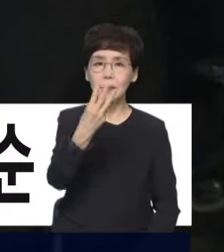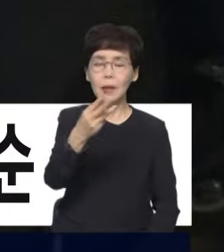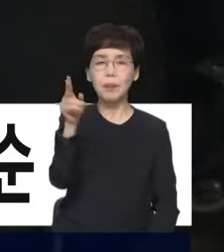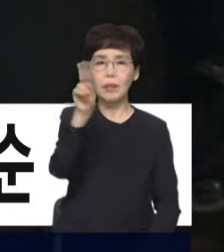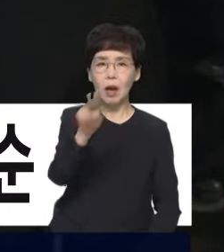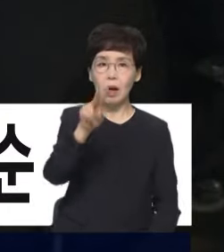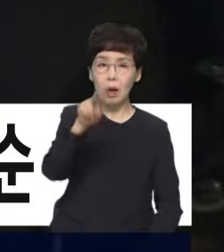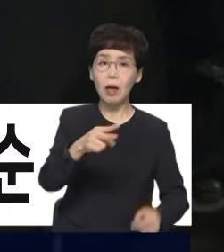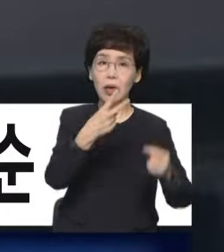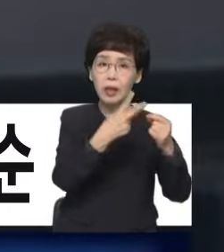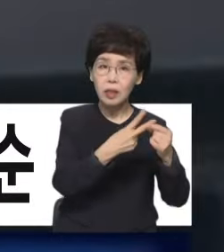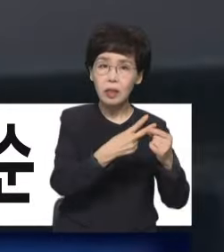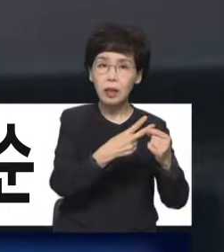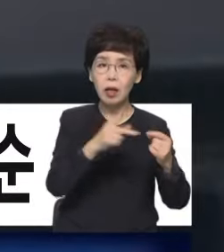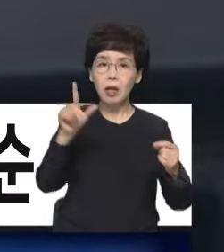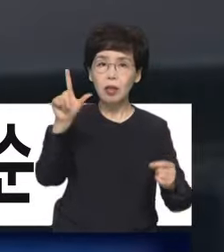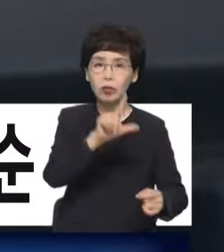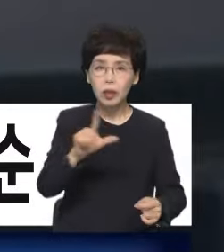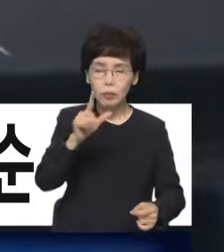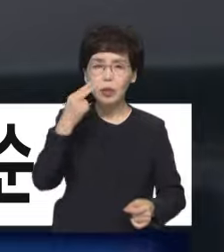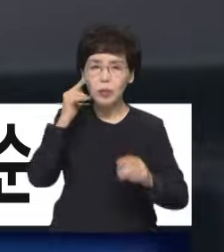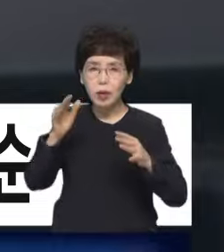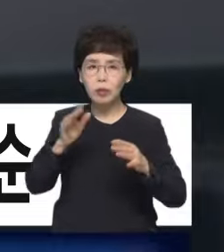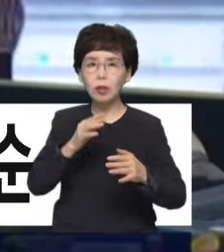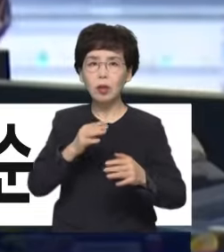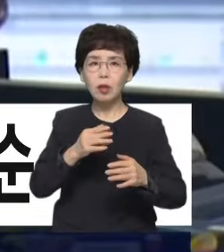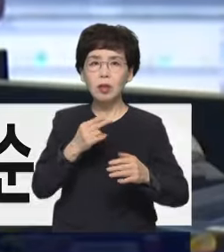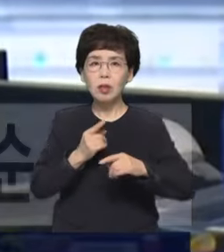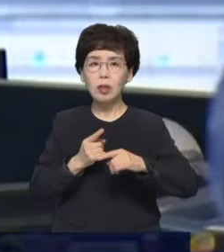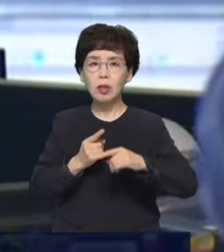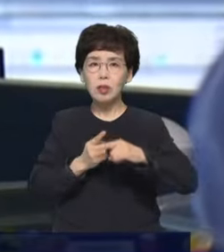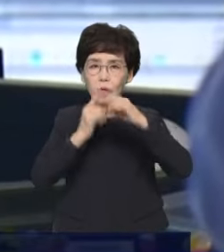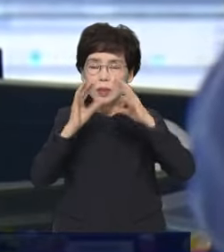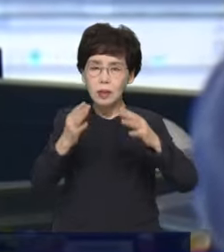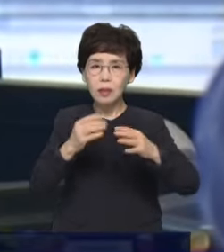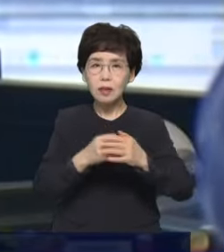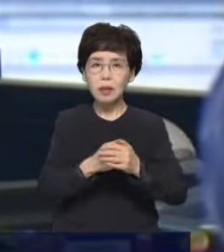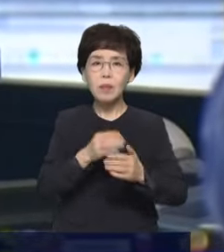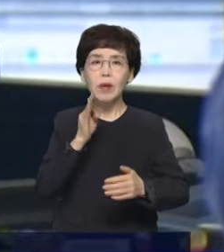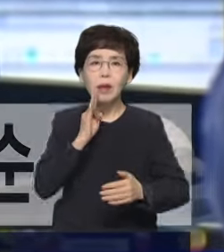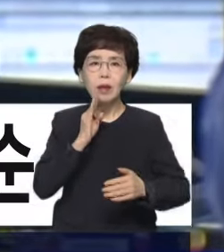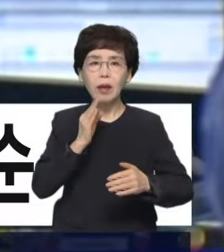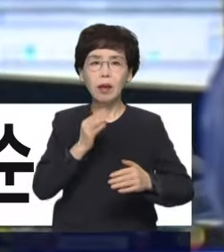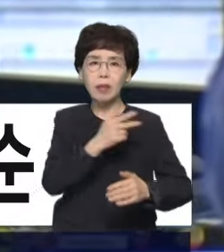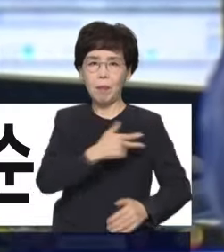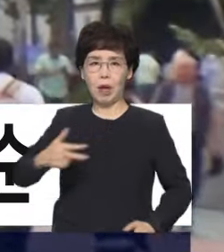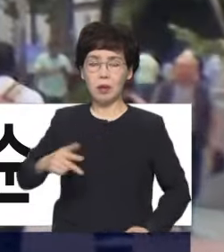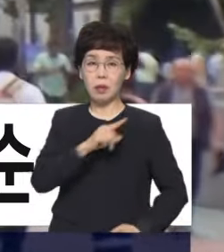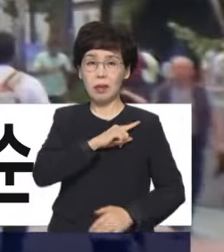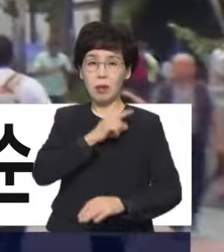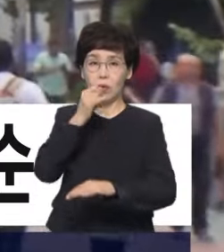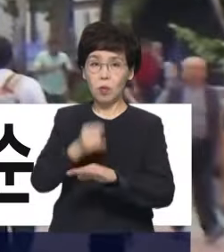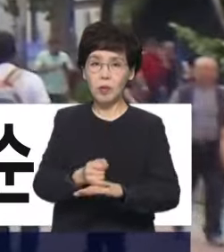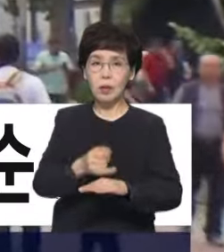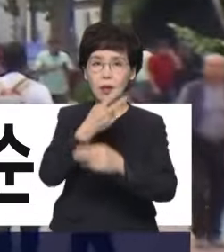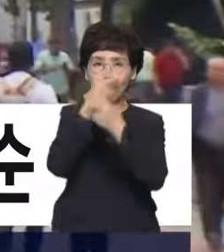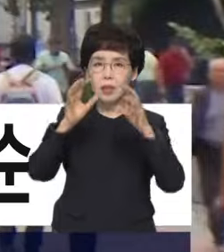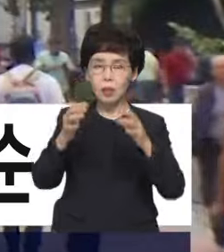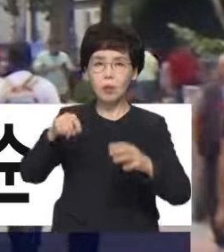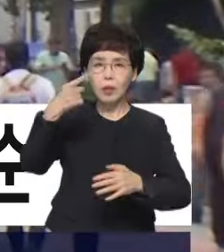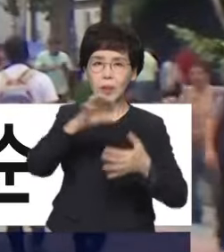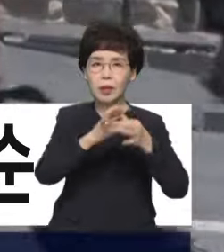달러였고 이어 룩셈부르크 미국 스위스 벨기에 덴마크 순위였습니다 가장 낮은 국가는 멕시코 있고 이어